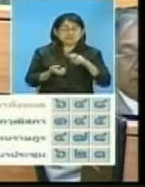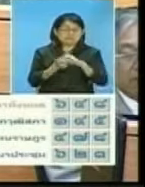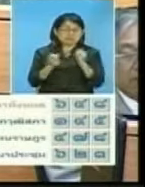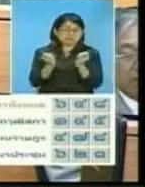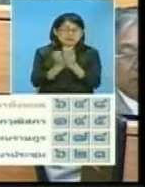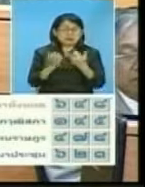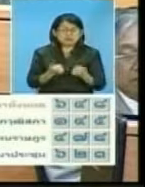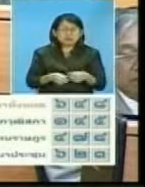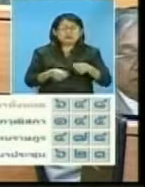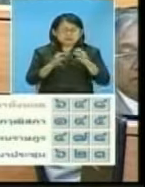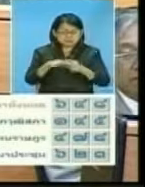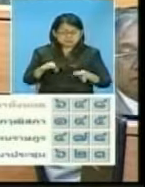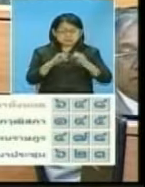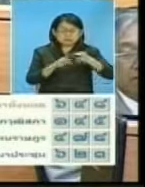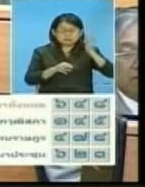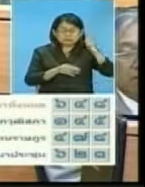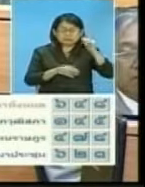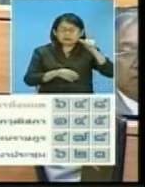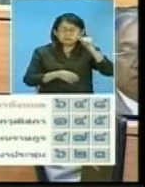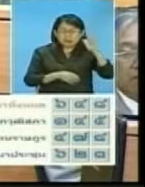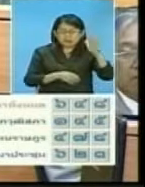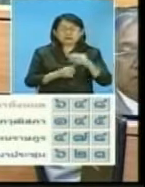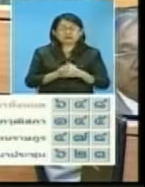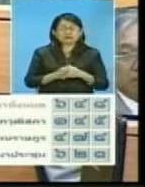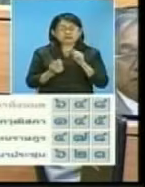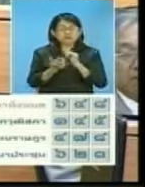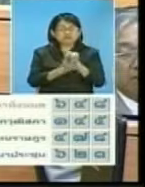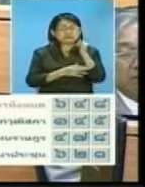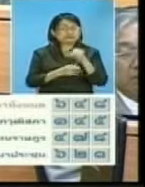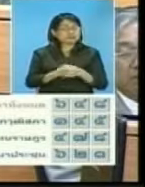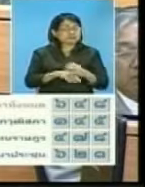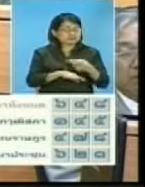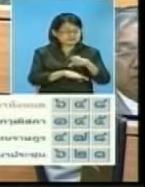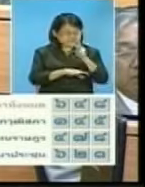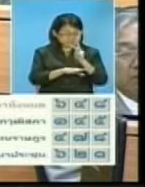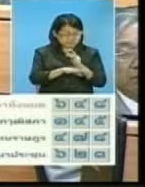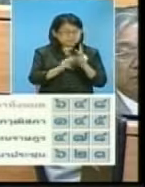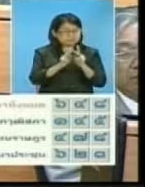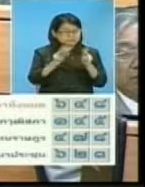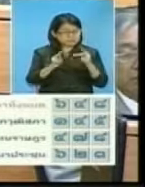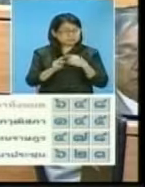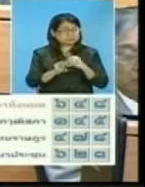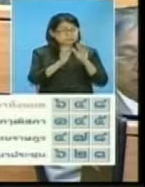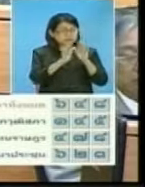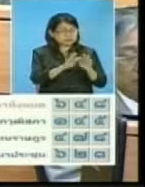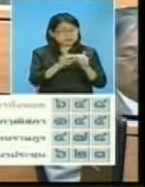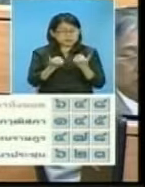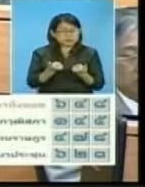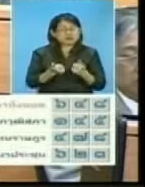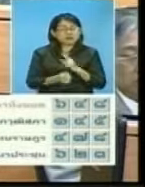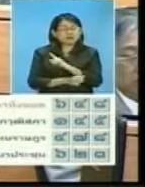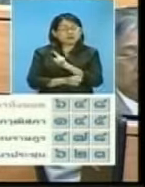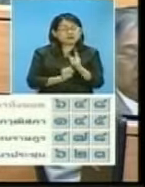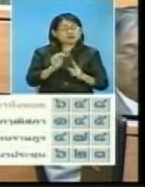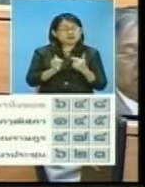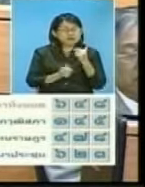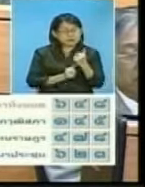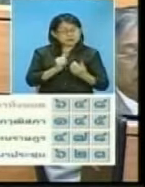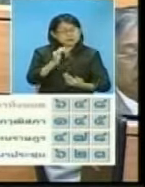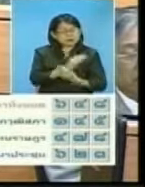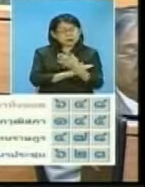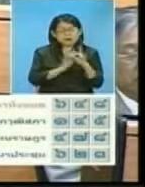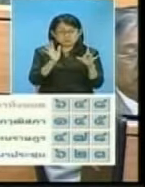ปัญหาเนี่ยเพราะฉะนั้นท่านประธานกรรมาธิการผมคิดว่าเป็นโอกาสสุดท้ายนะฮะ